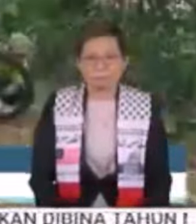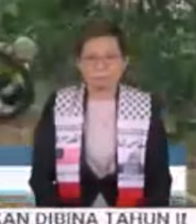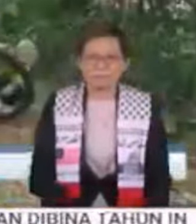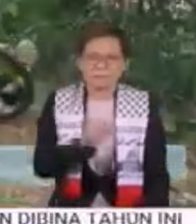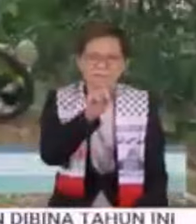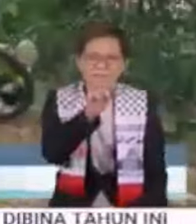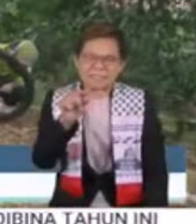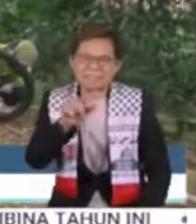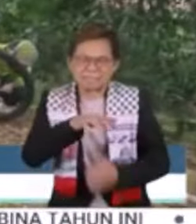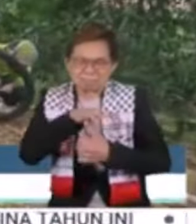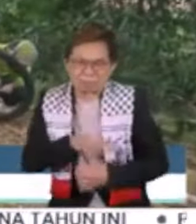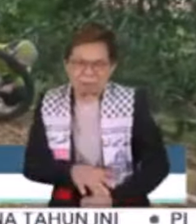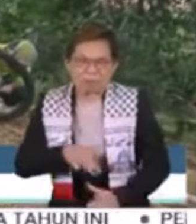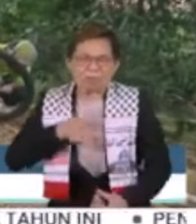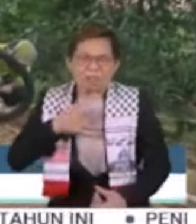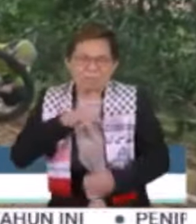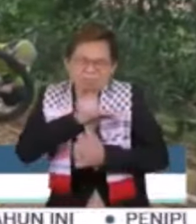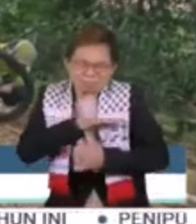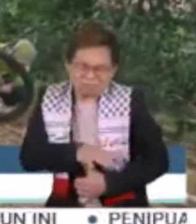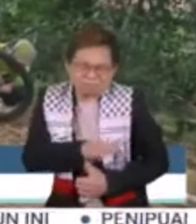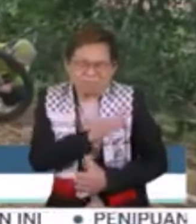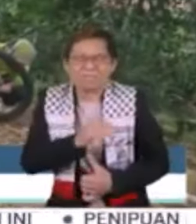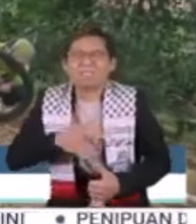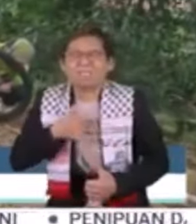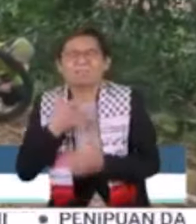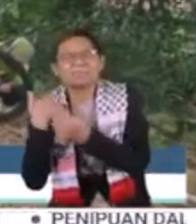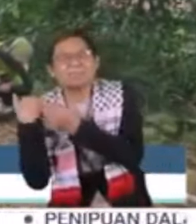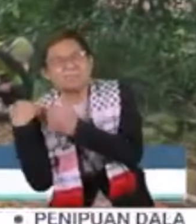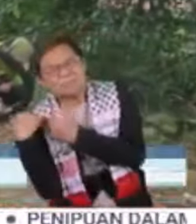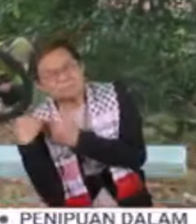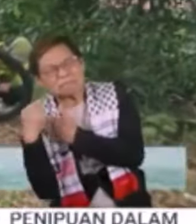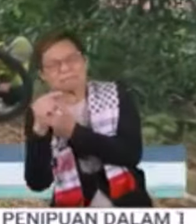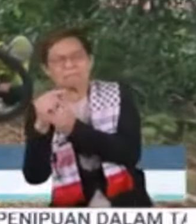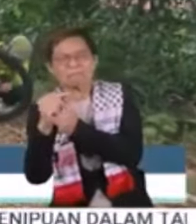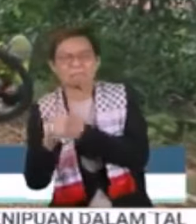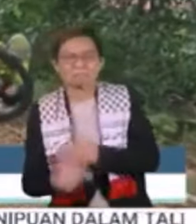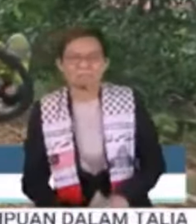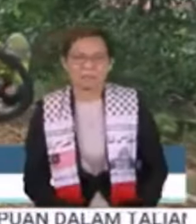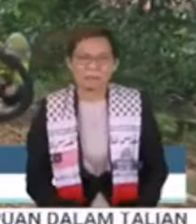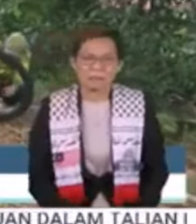Sedikit tekanan, rasa sedikit beban. Tapi